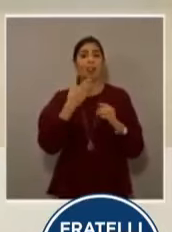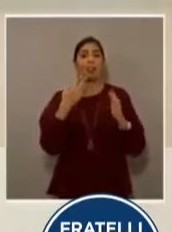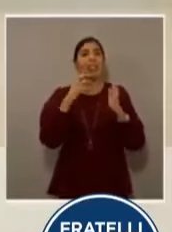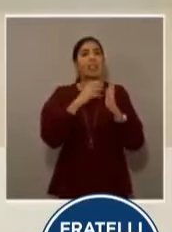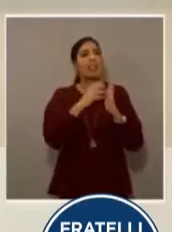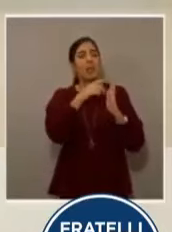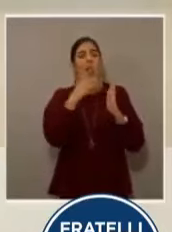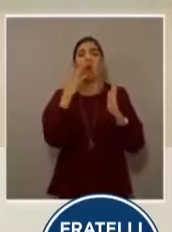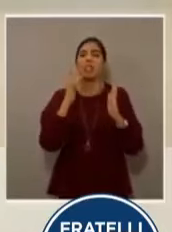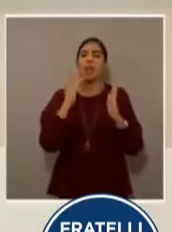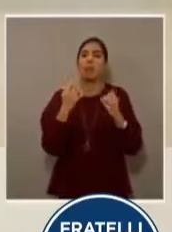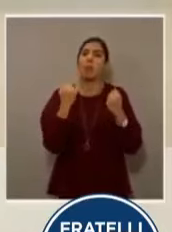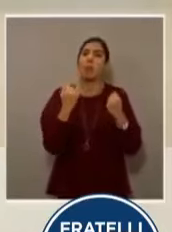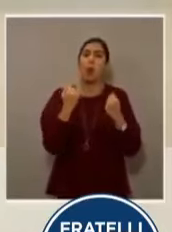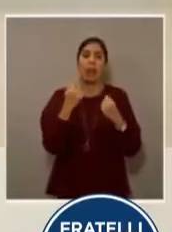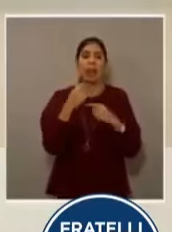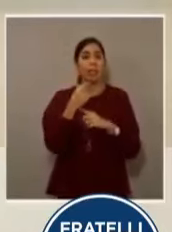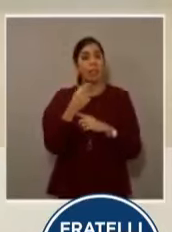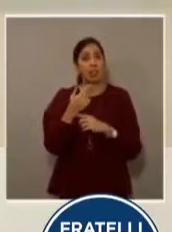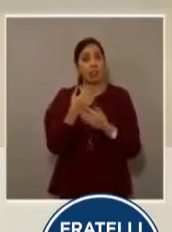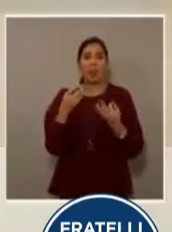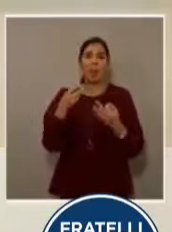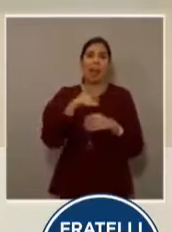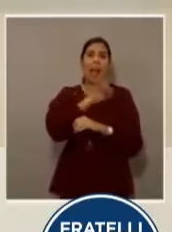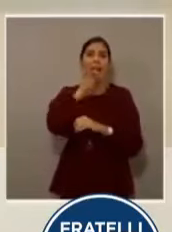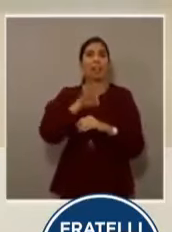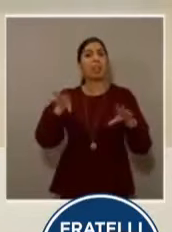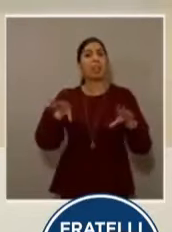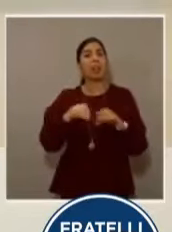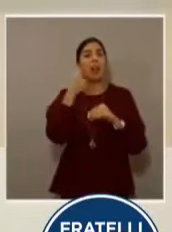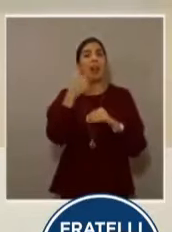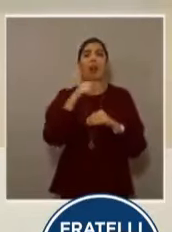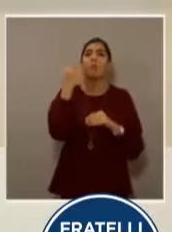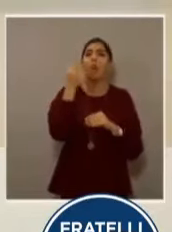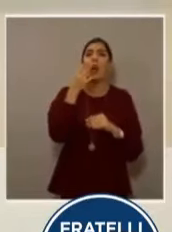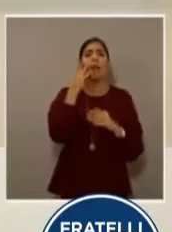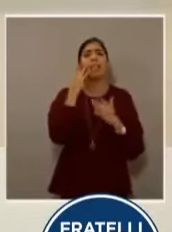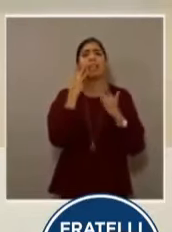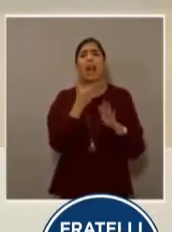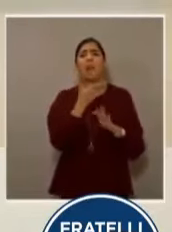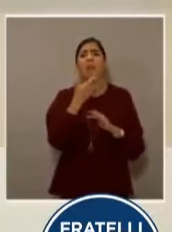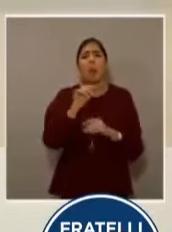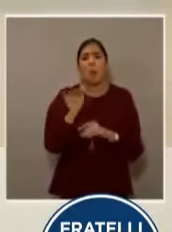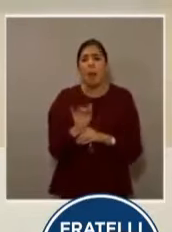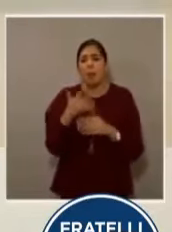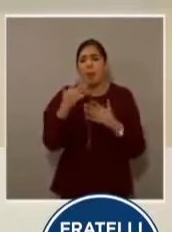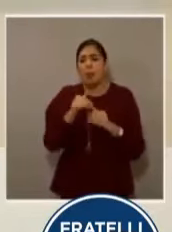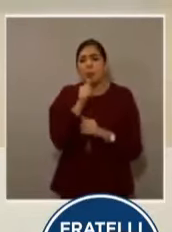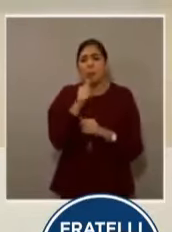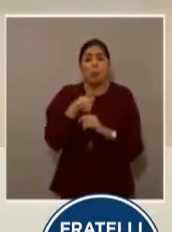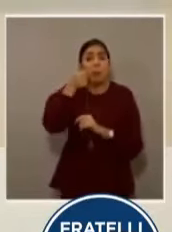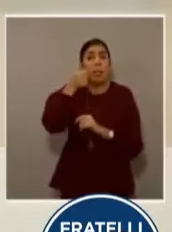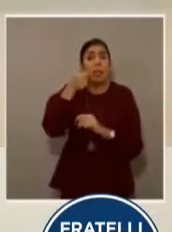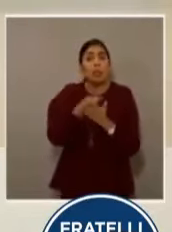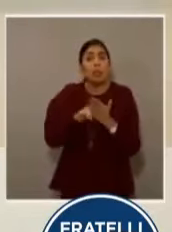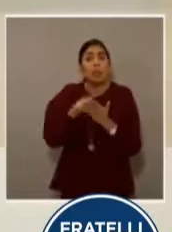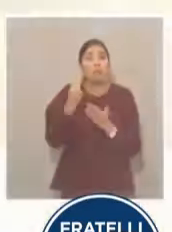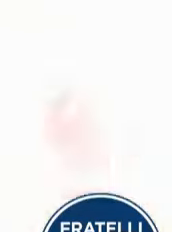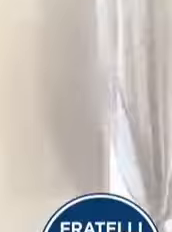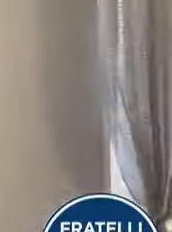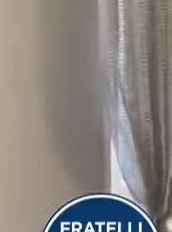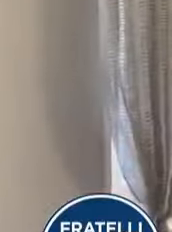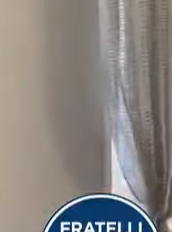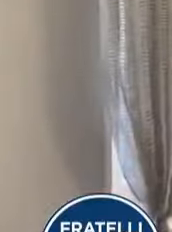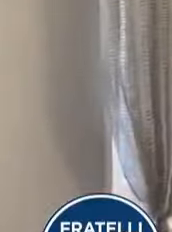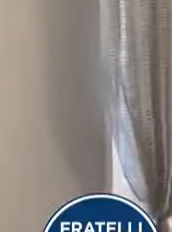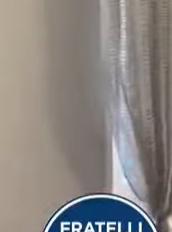fa, come diceva all'inizio l'architetto Boeri, ma che dovrà il più possibile disseminare le nostre